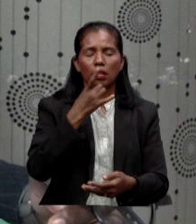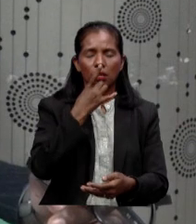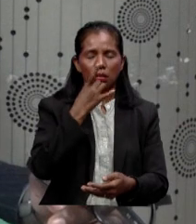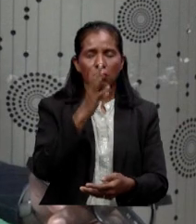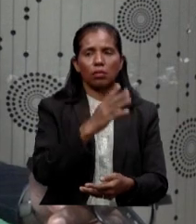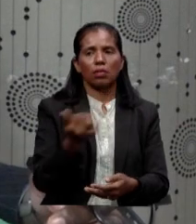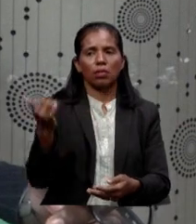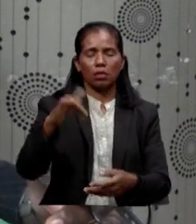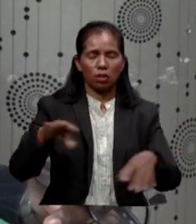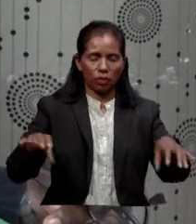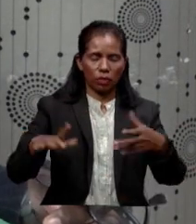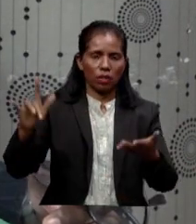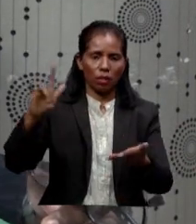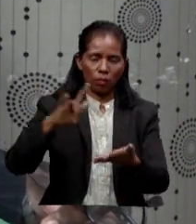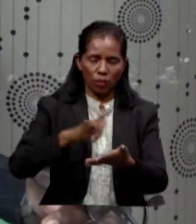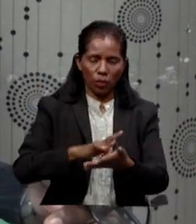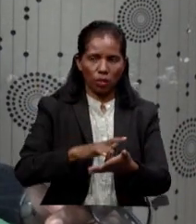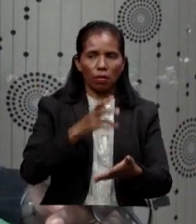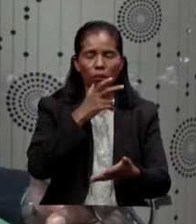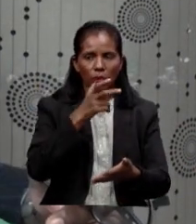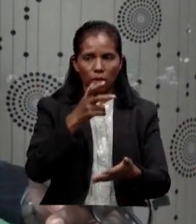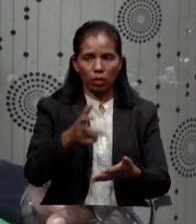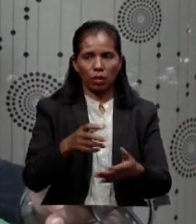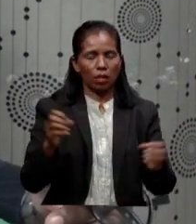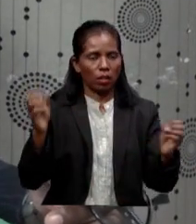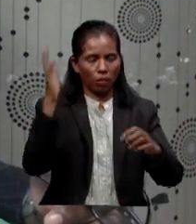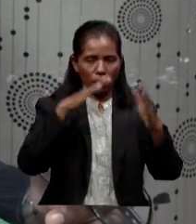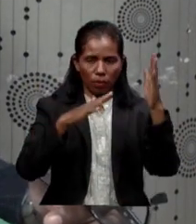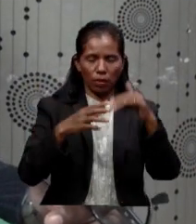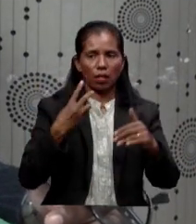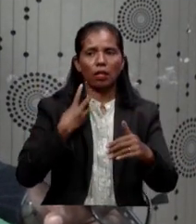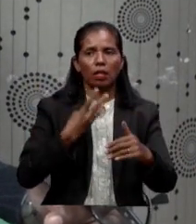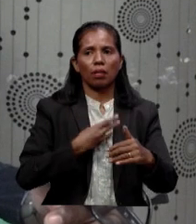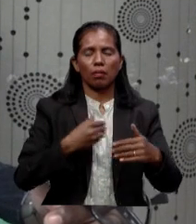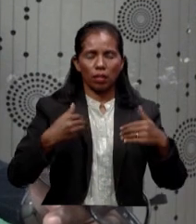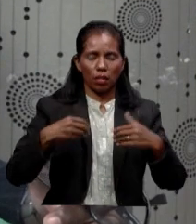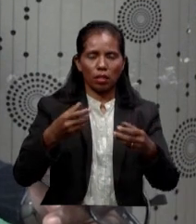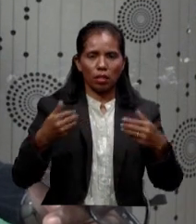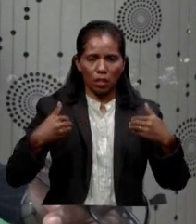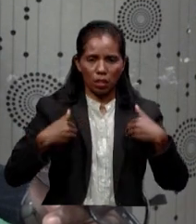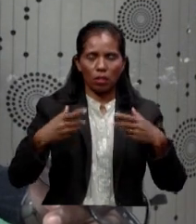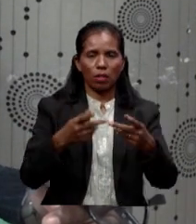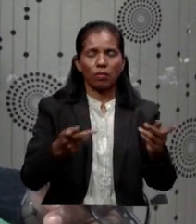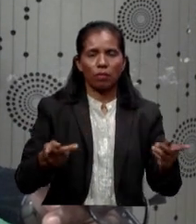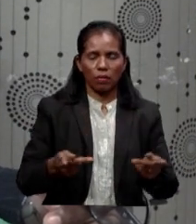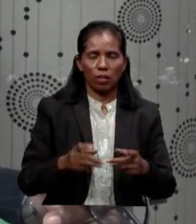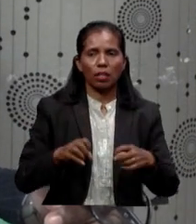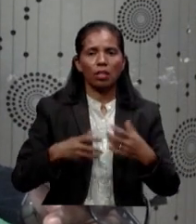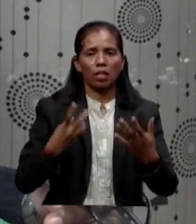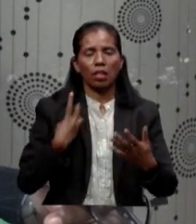sira serviço aeroporto ba Portugal ne nelai ha problem ami kri ona kondisaun nai hira ami